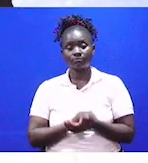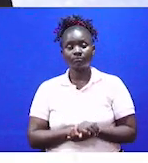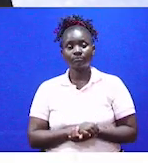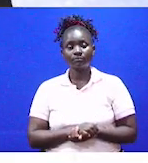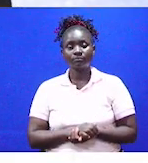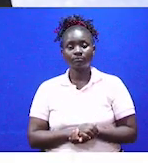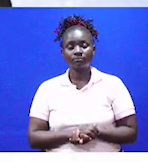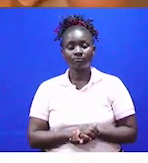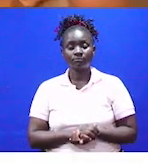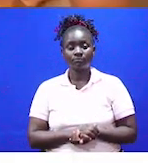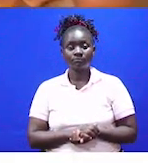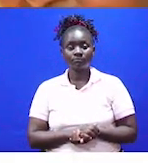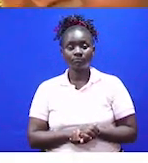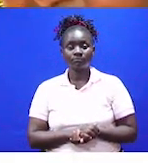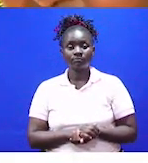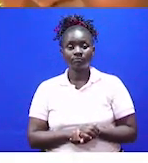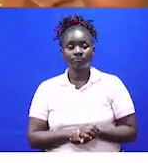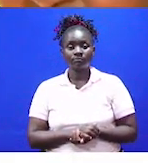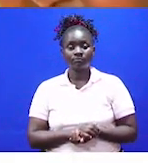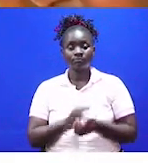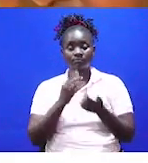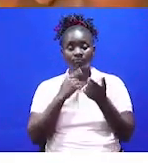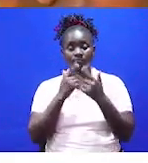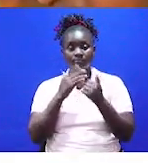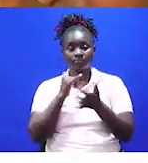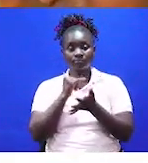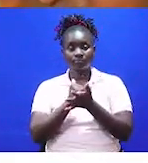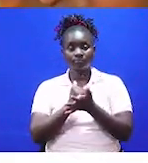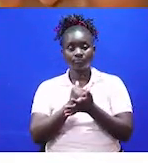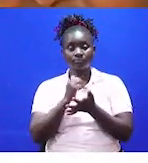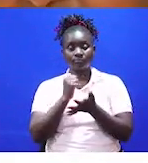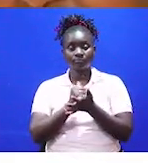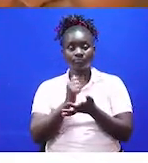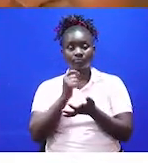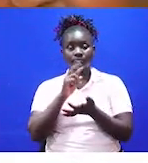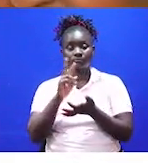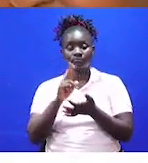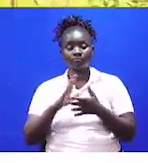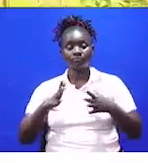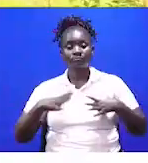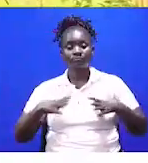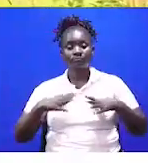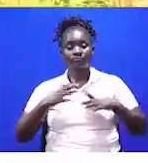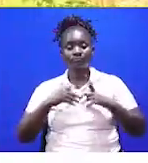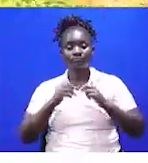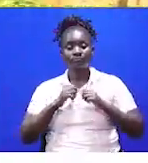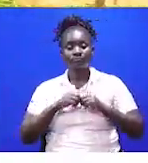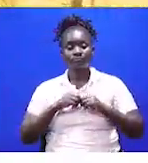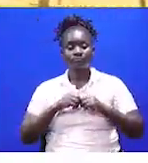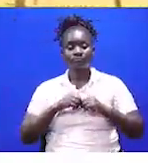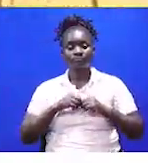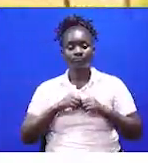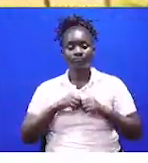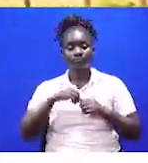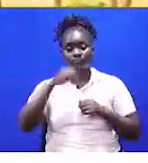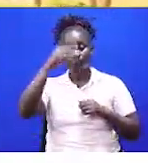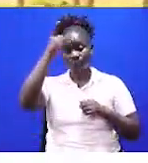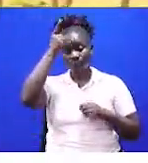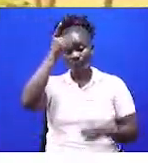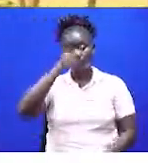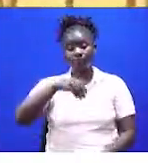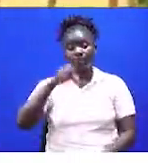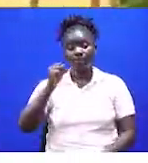lukubatia. Wagukwa na monigeta sini Kiandizi TV. Ama minyawa igakuruwa se kinyurike ya kimanye kantemu na soko uru